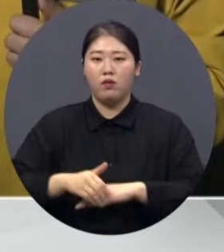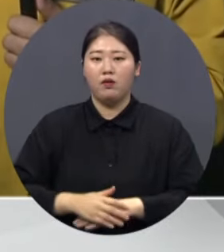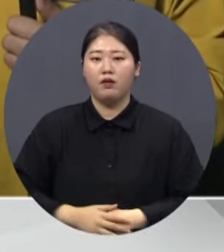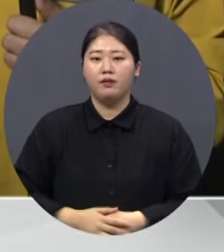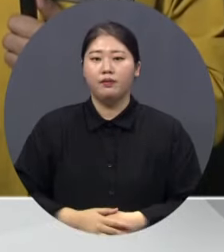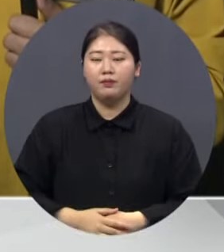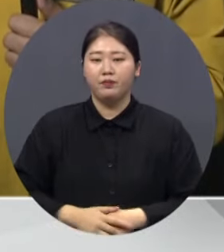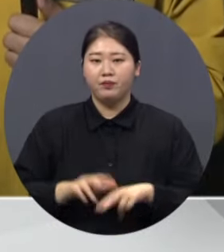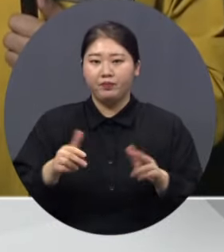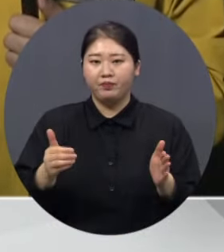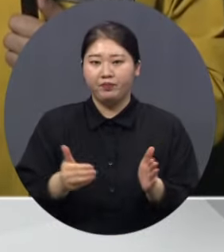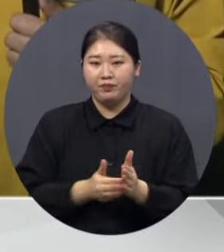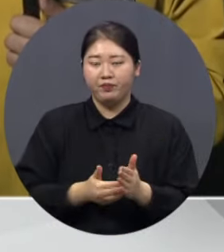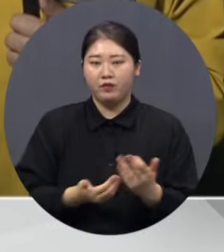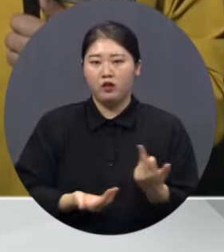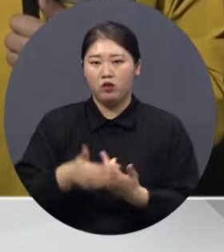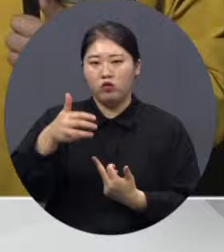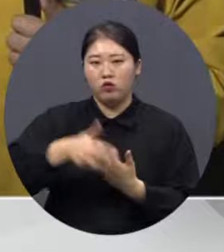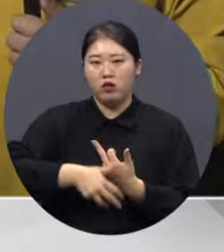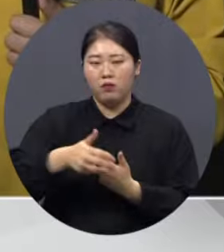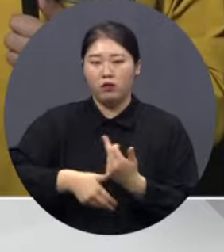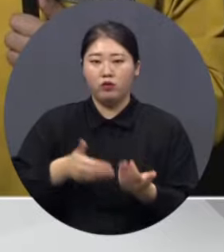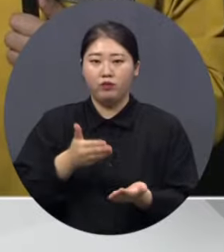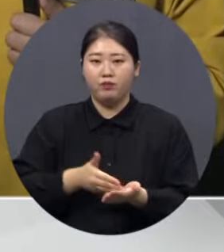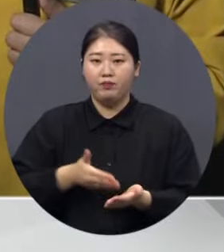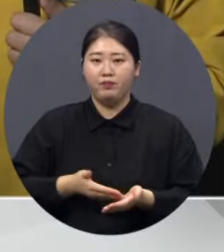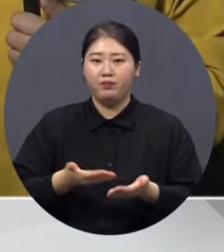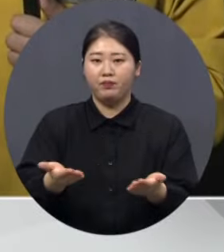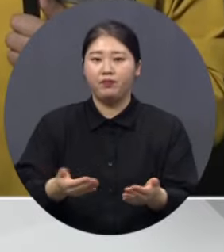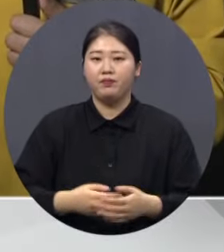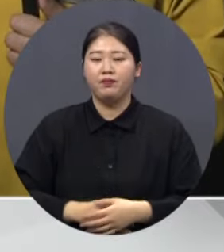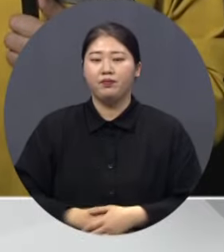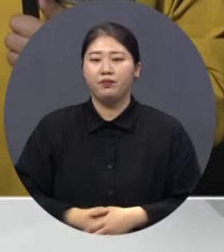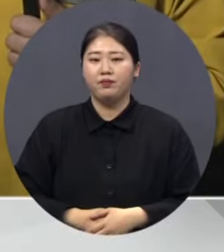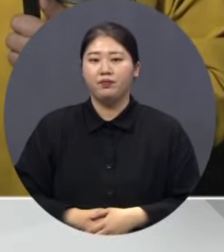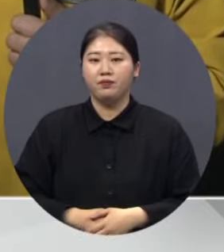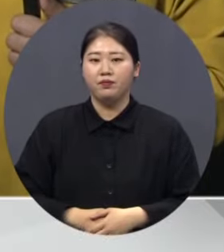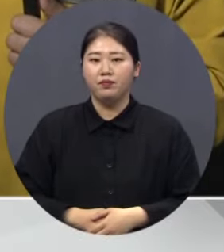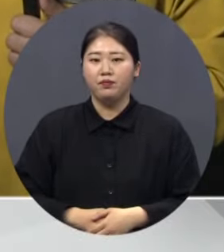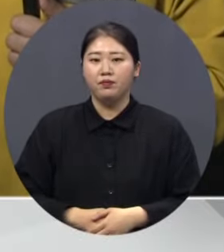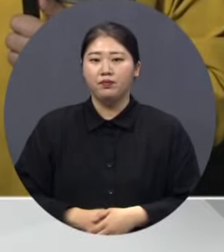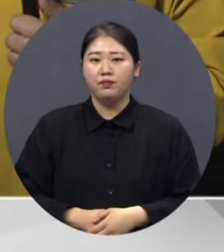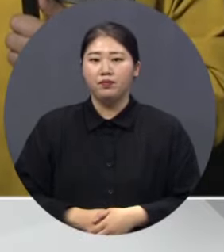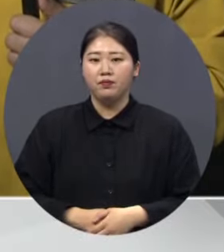지금까지 제주 서귀포시 사계항에서 MBC 뉴스 김항섭입니다.